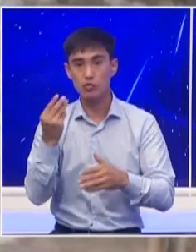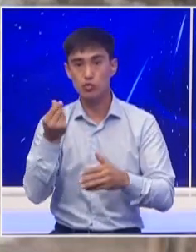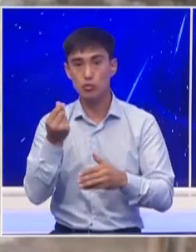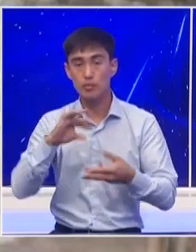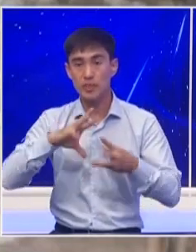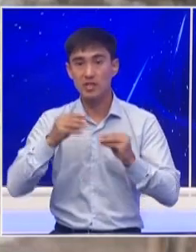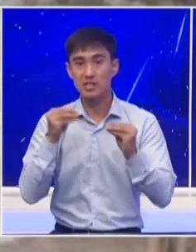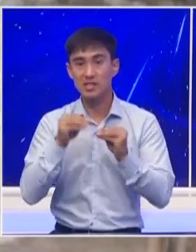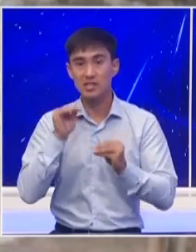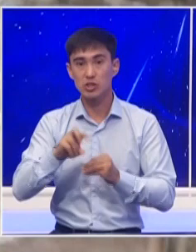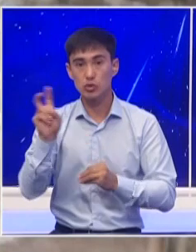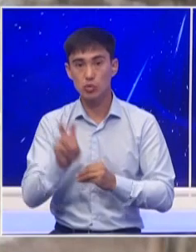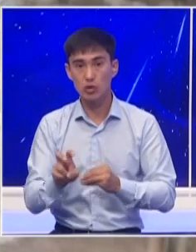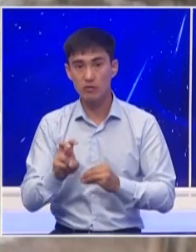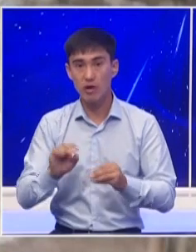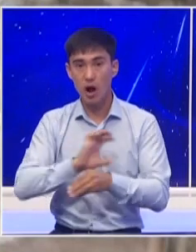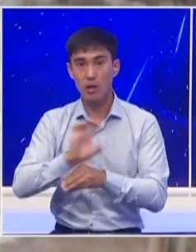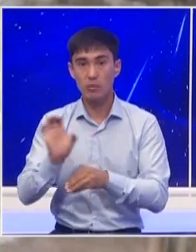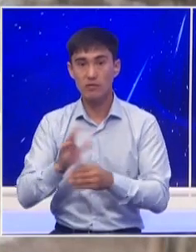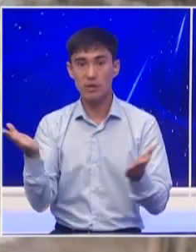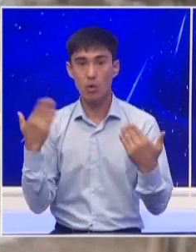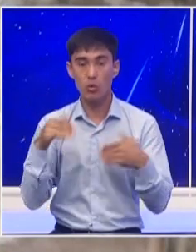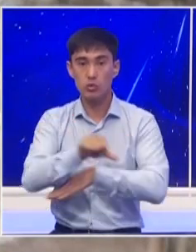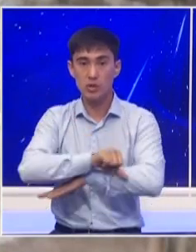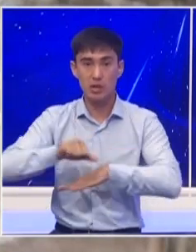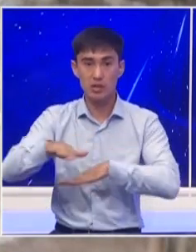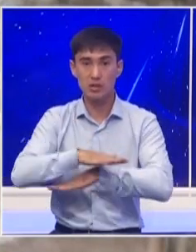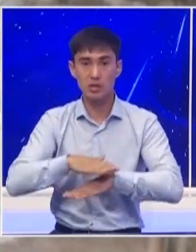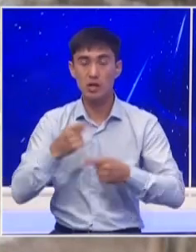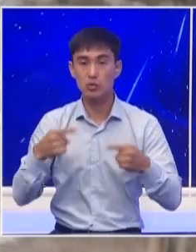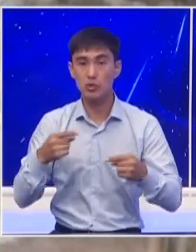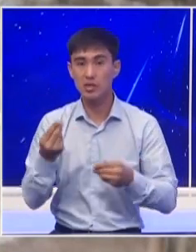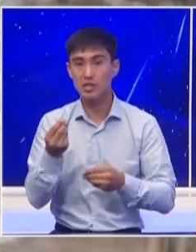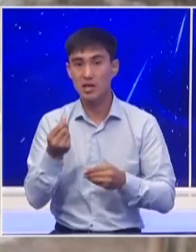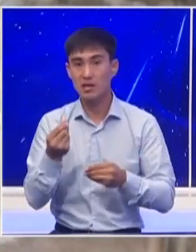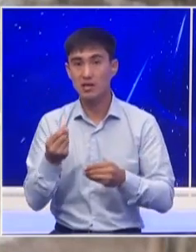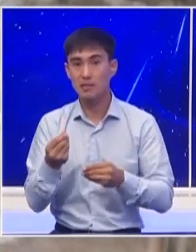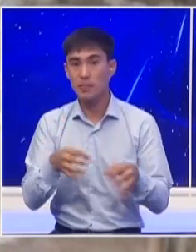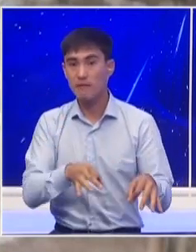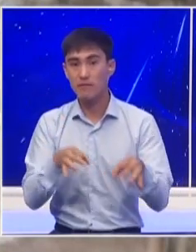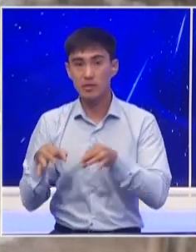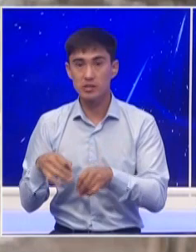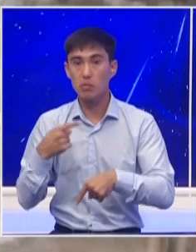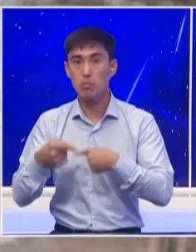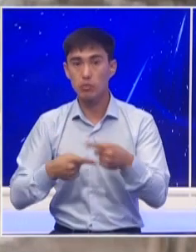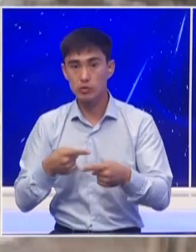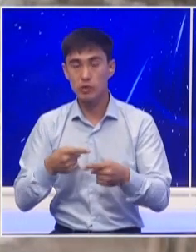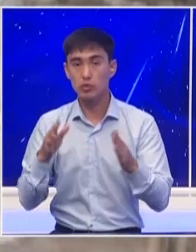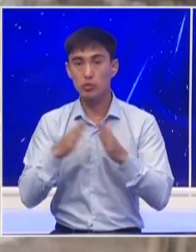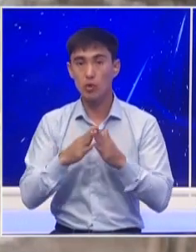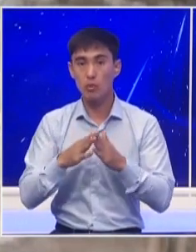размере 10 тысяч долларов отправилась на отдых за границу. На остальные деньги, вынесенные позднее из